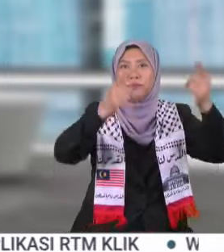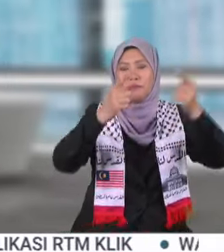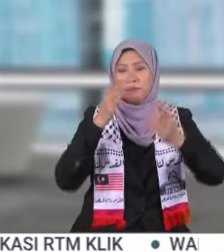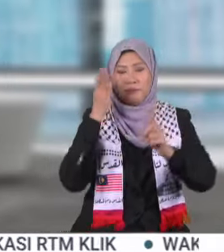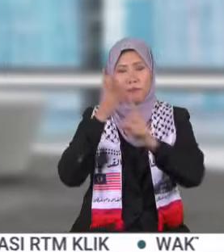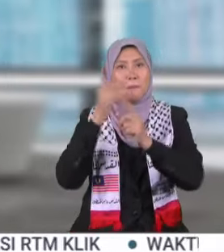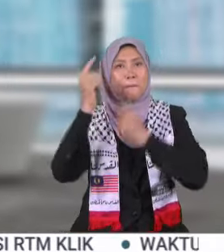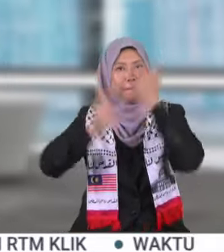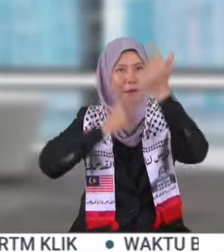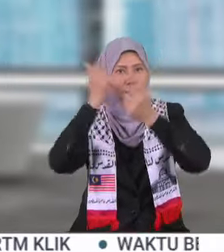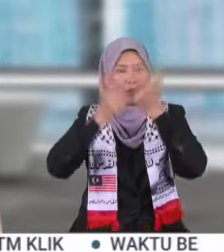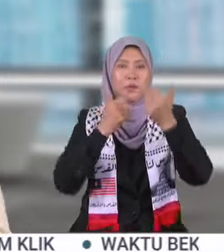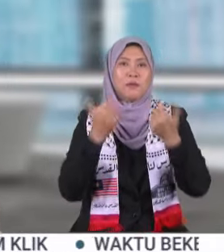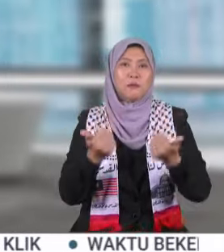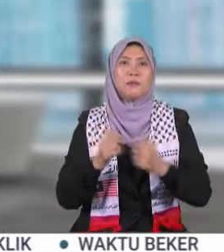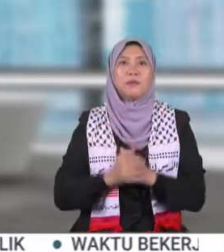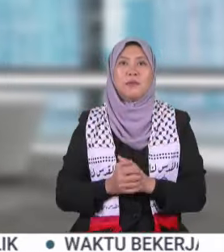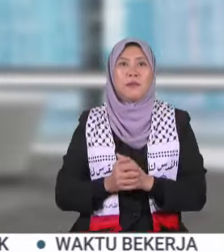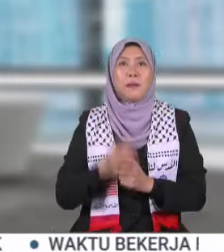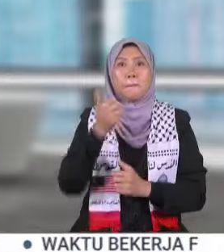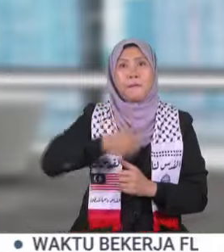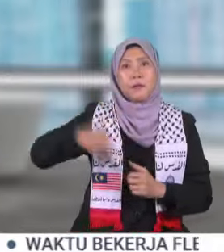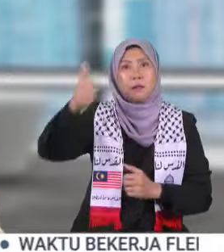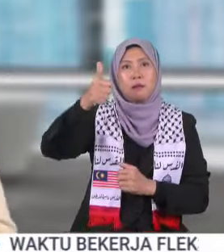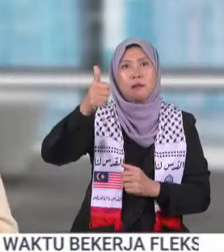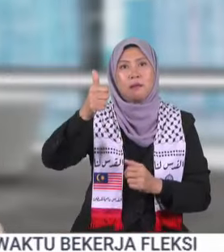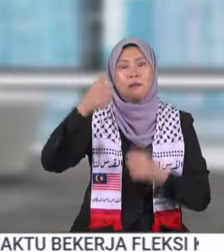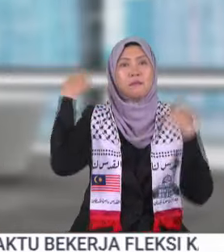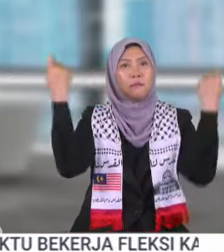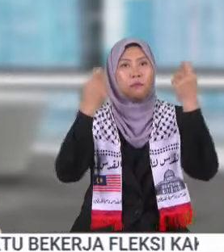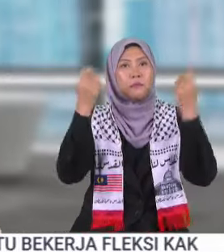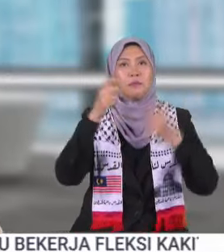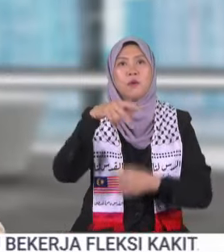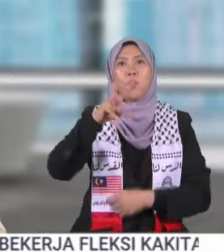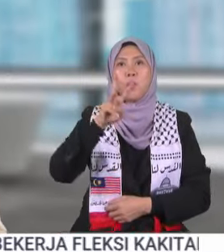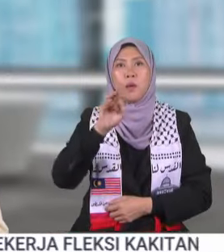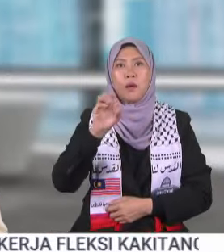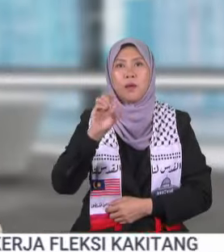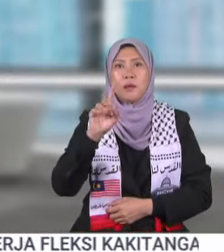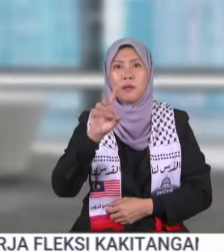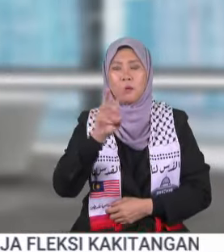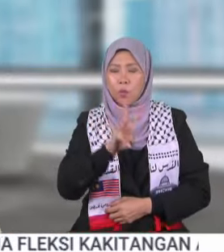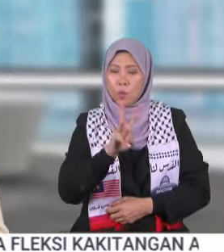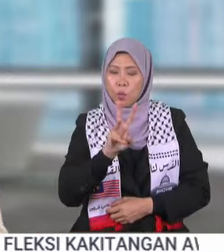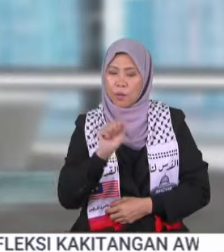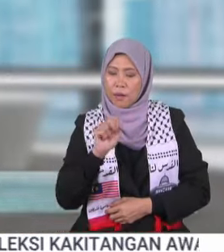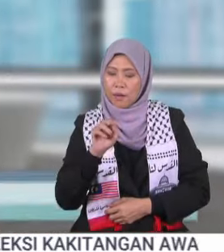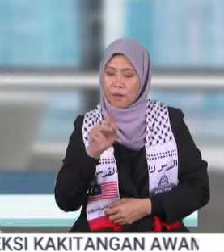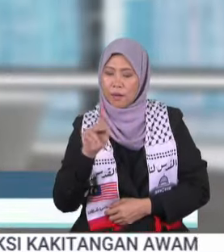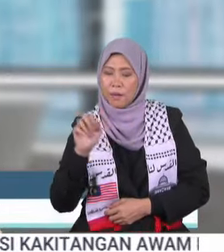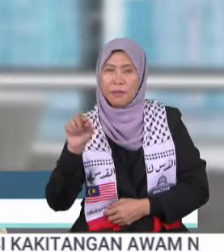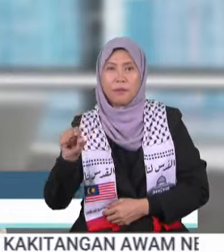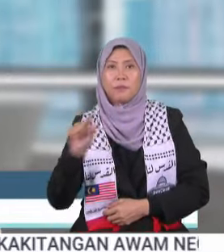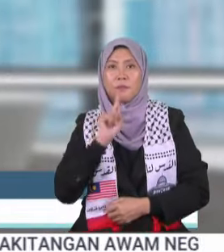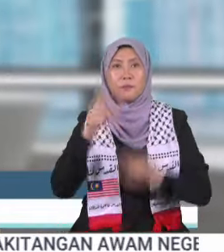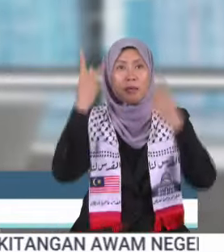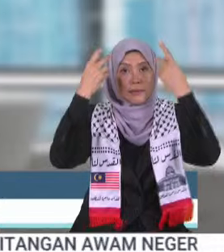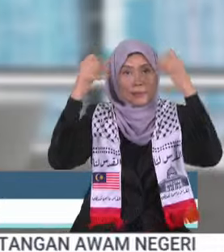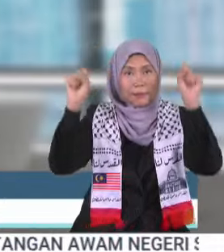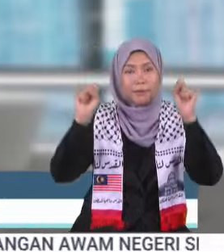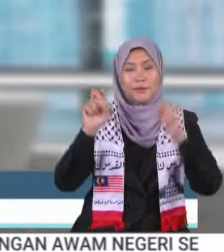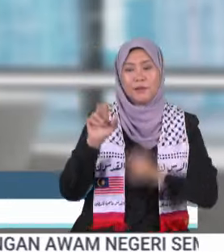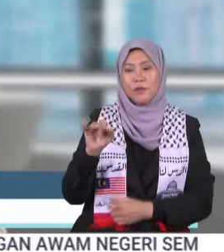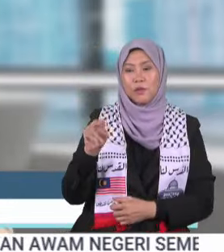pelancongan di negeri itu pengarah perayaan wangkang yang juga presiden persatuan peranakan Baba Nyonya Malaysia Datuk Ronald Gan